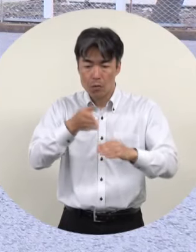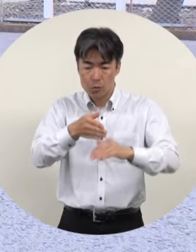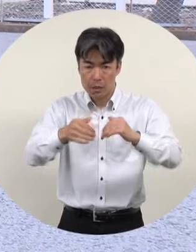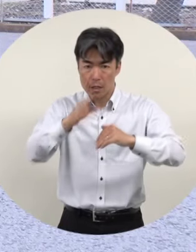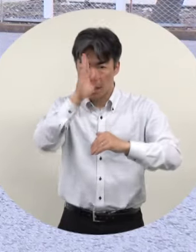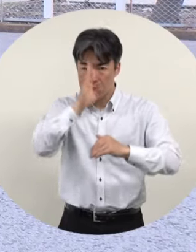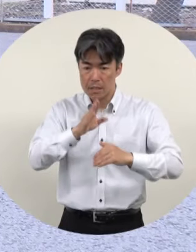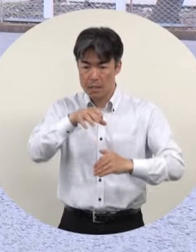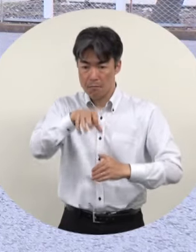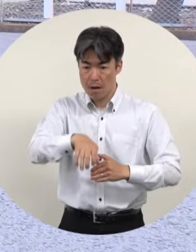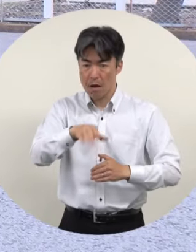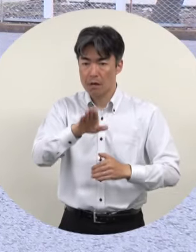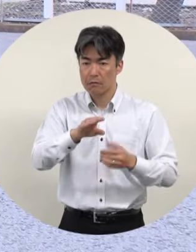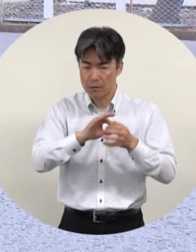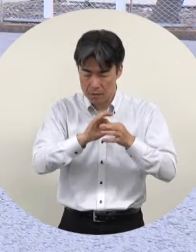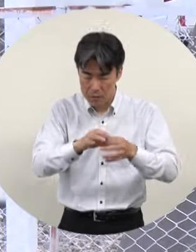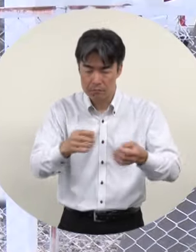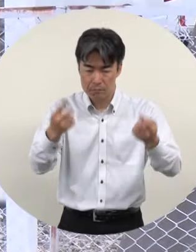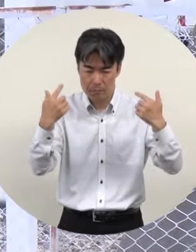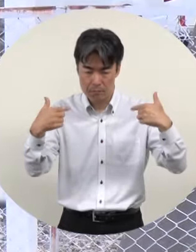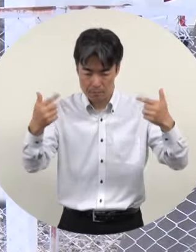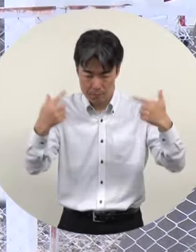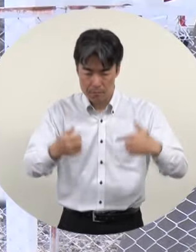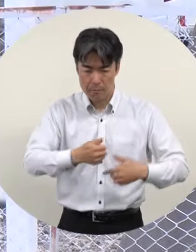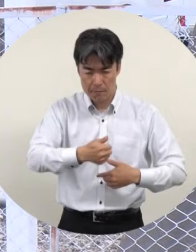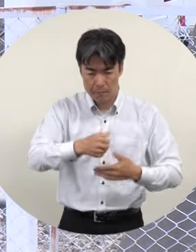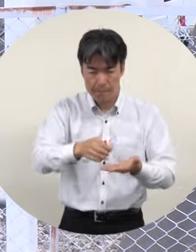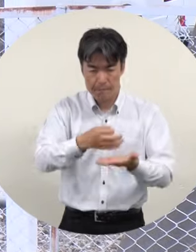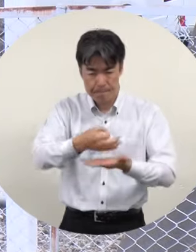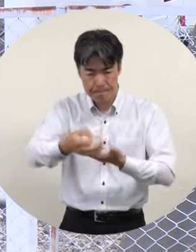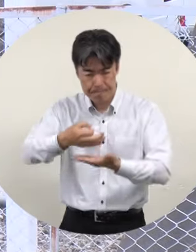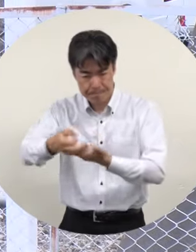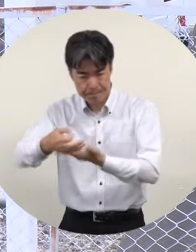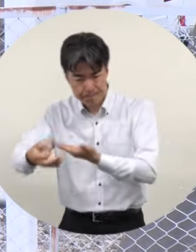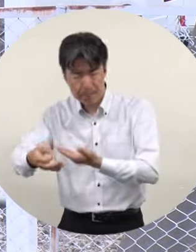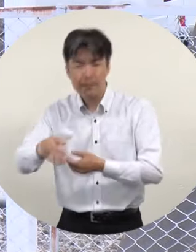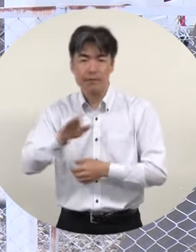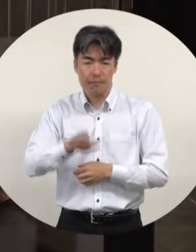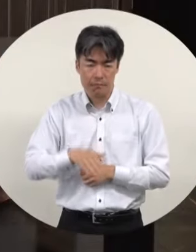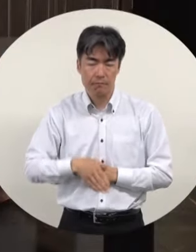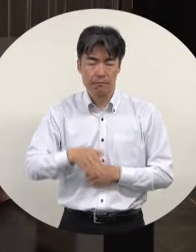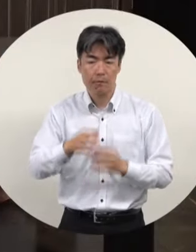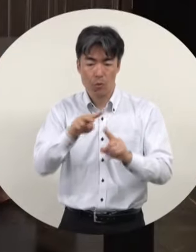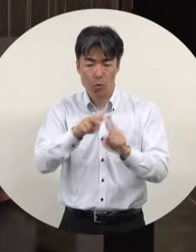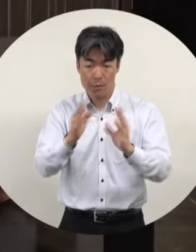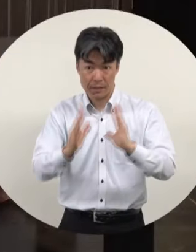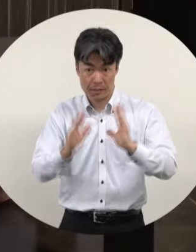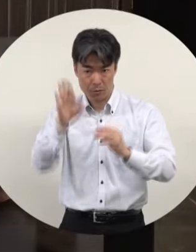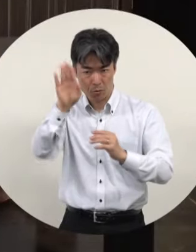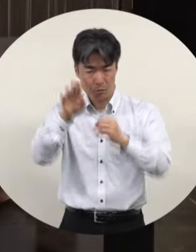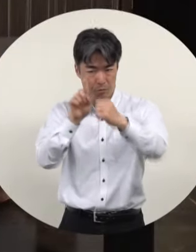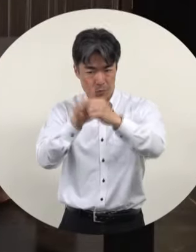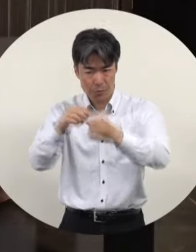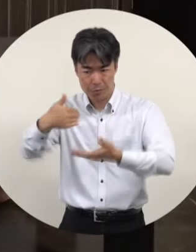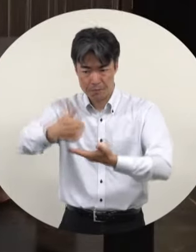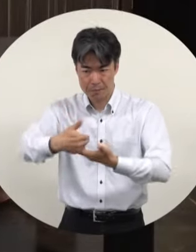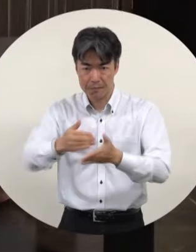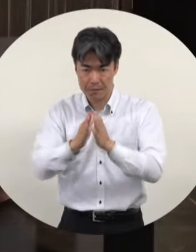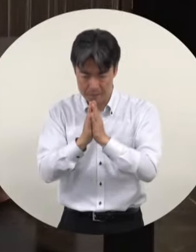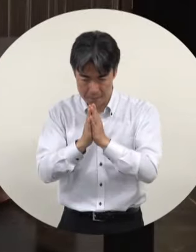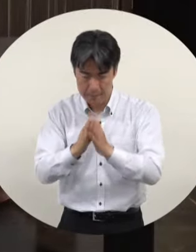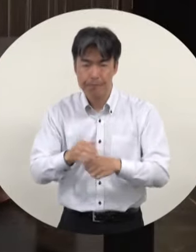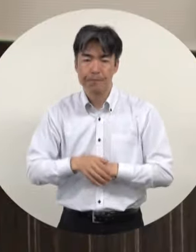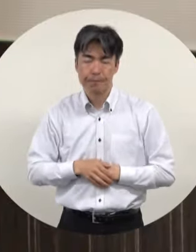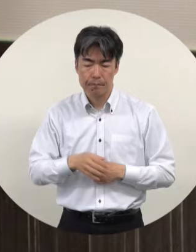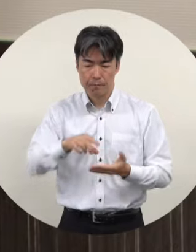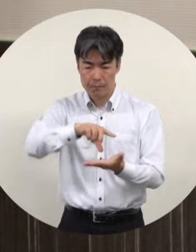に越谷市場がありますので、そちらでいつも仕入れております。 小林さんの今後の目標を教えてもらえますか？